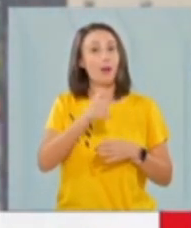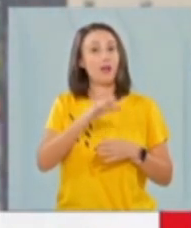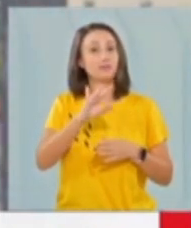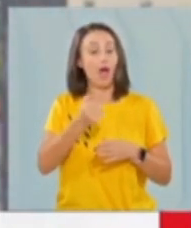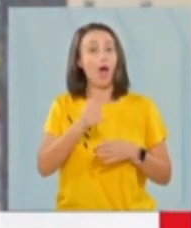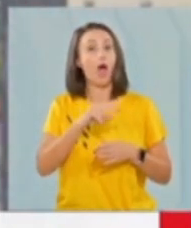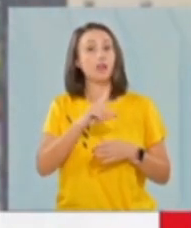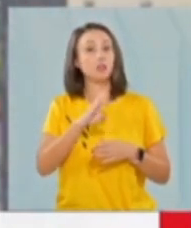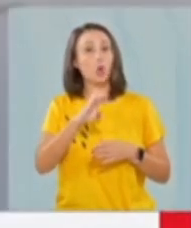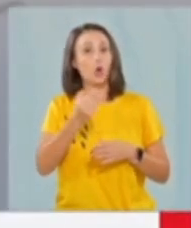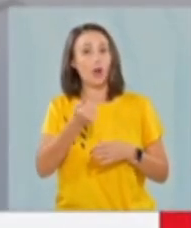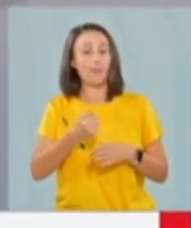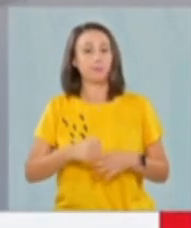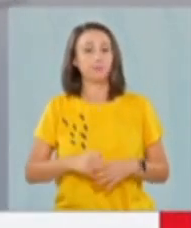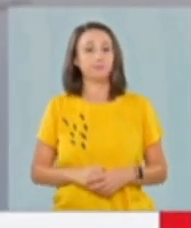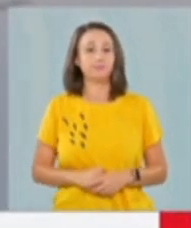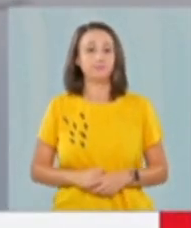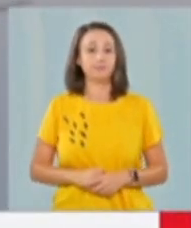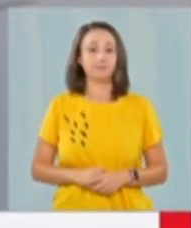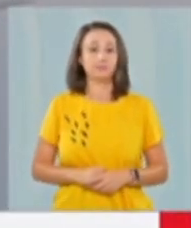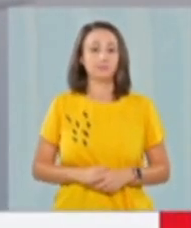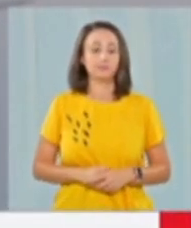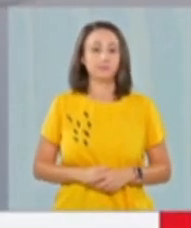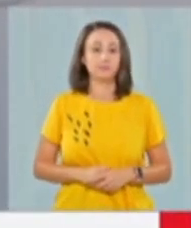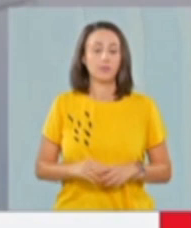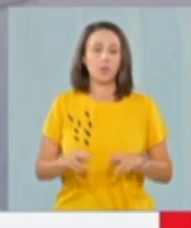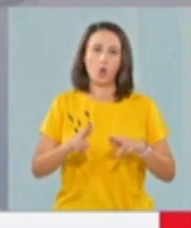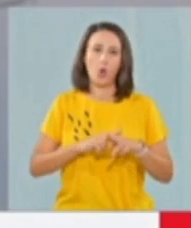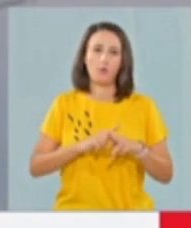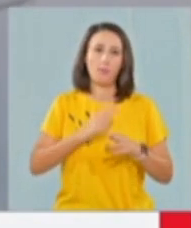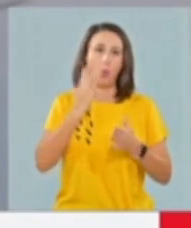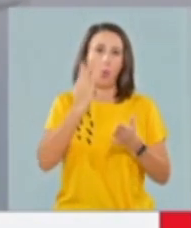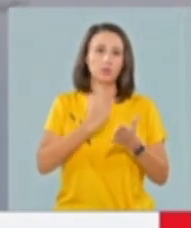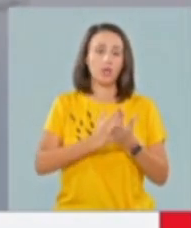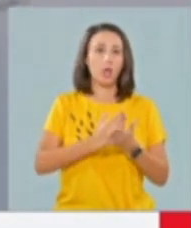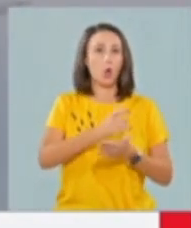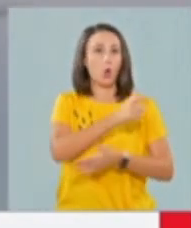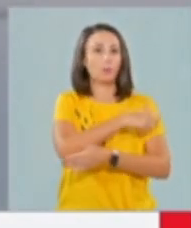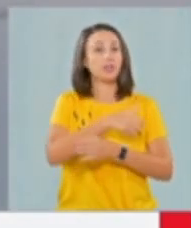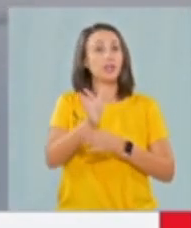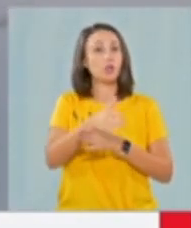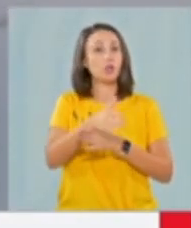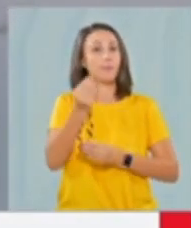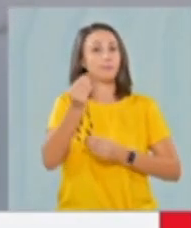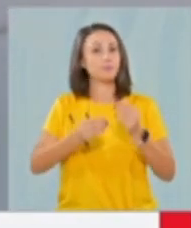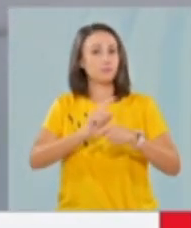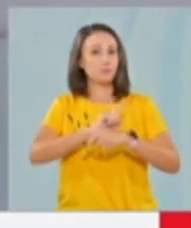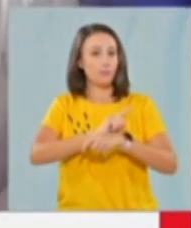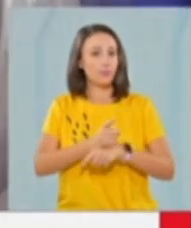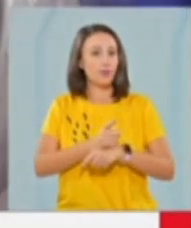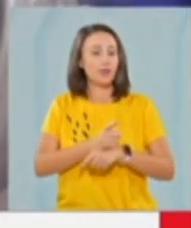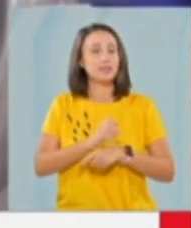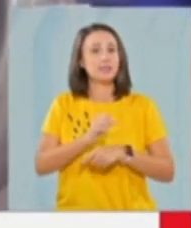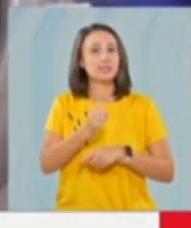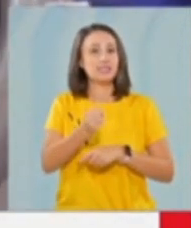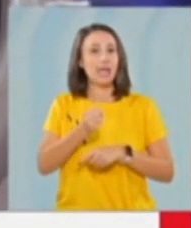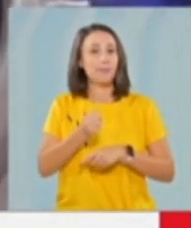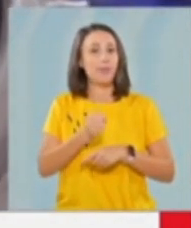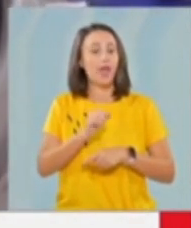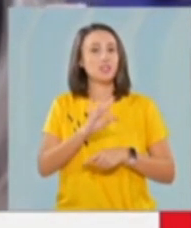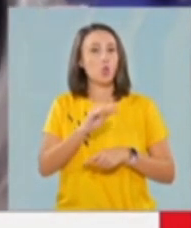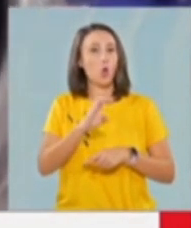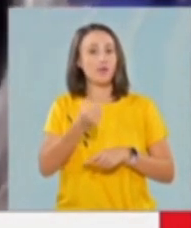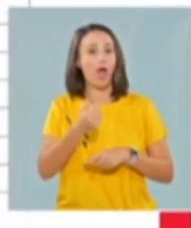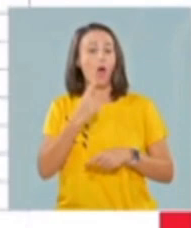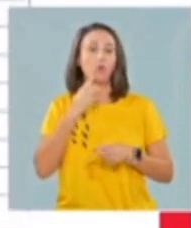ora psvita hotărârii Comitetului Național pentru situații de urgență Serbia istoria sau